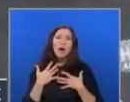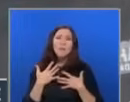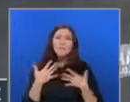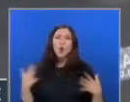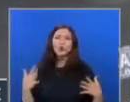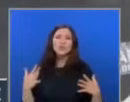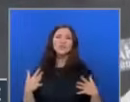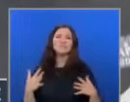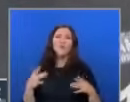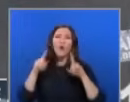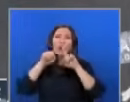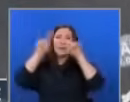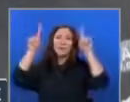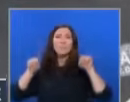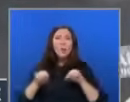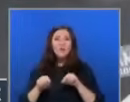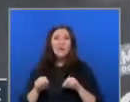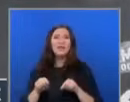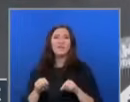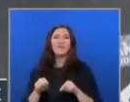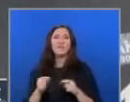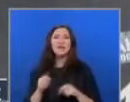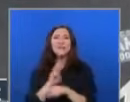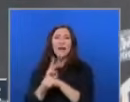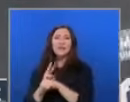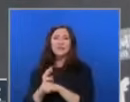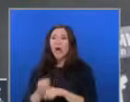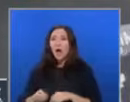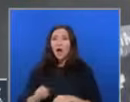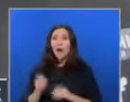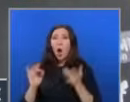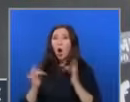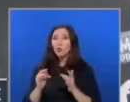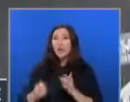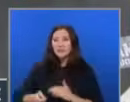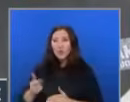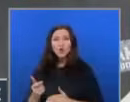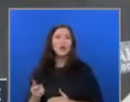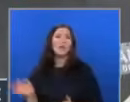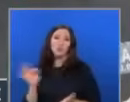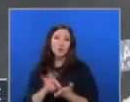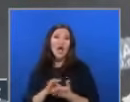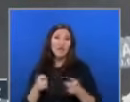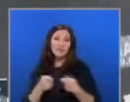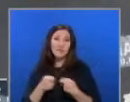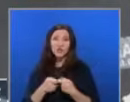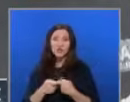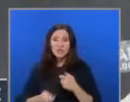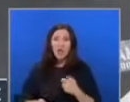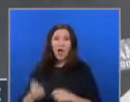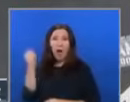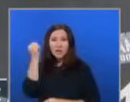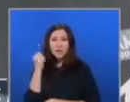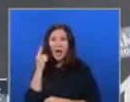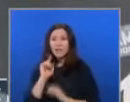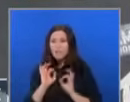акаунти в сайтовете за онлайн залози. Отделно и посещавах и наземните казина, т.е. физическите казина. В един